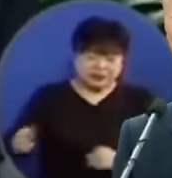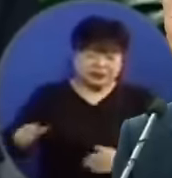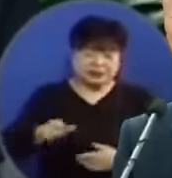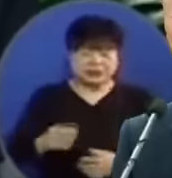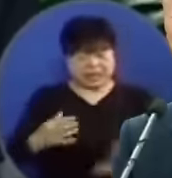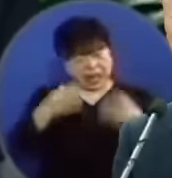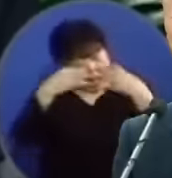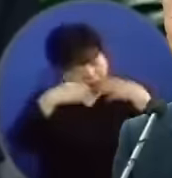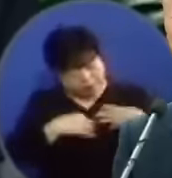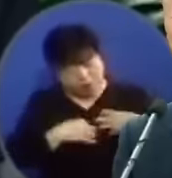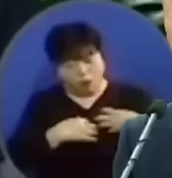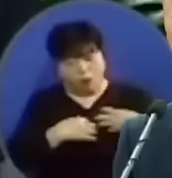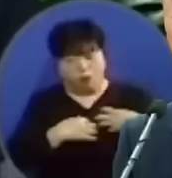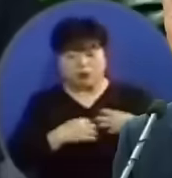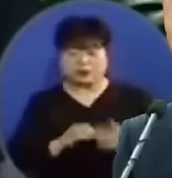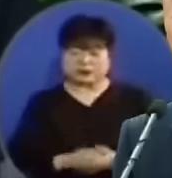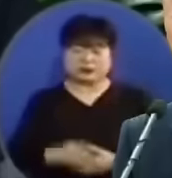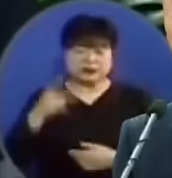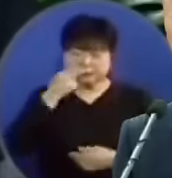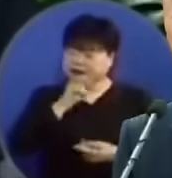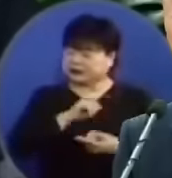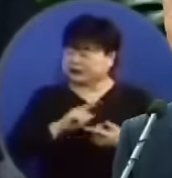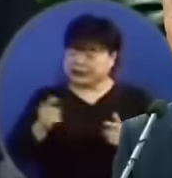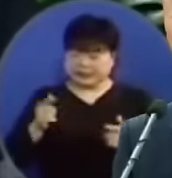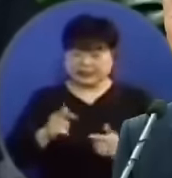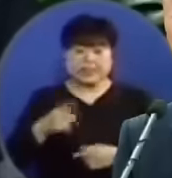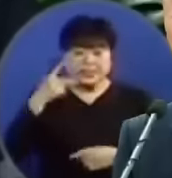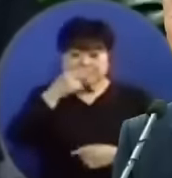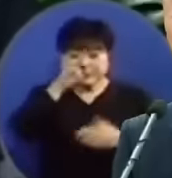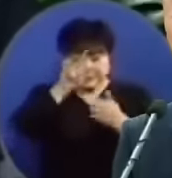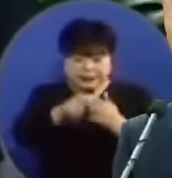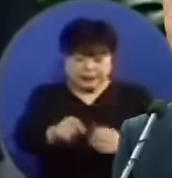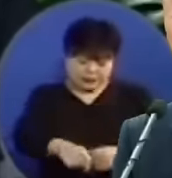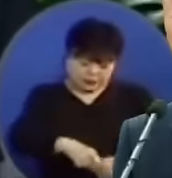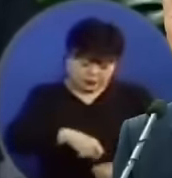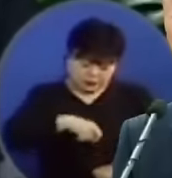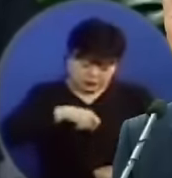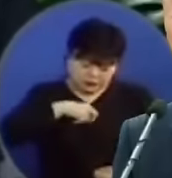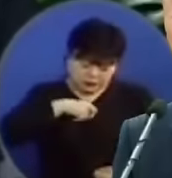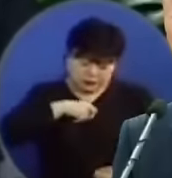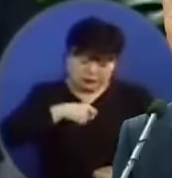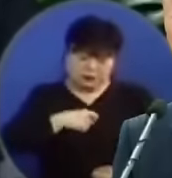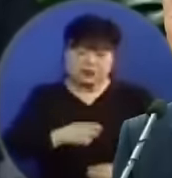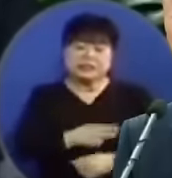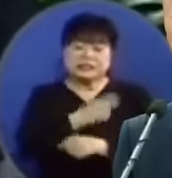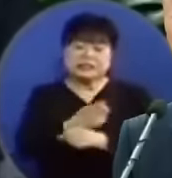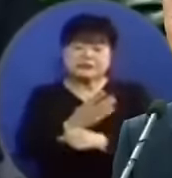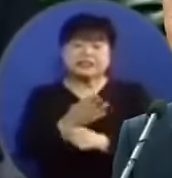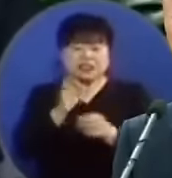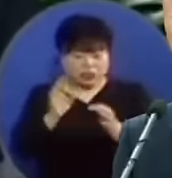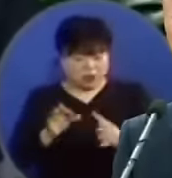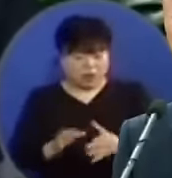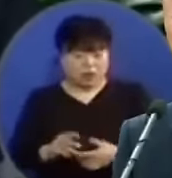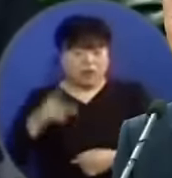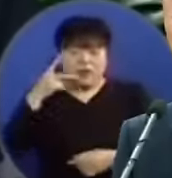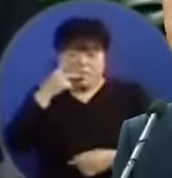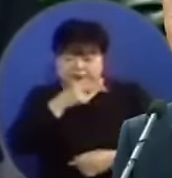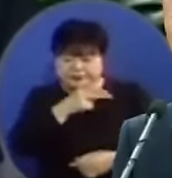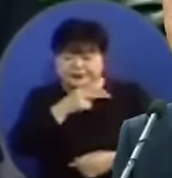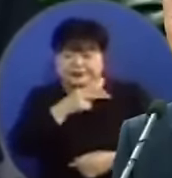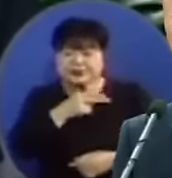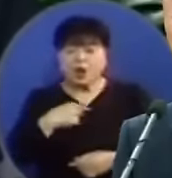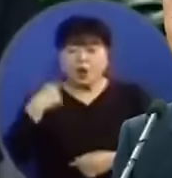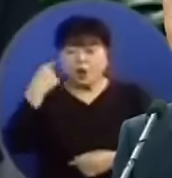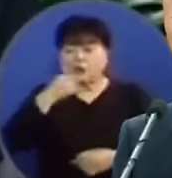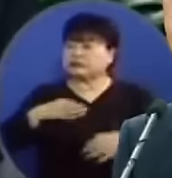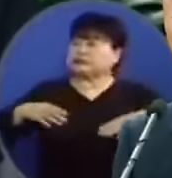잘 먹고, 금식이 아닌 것입니다. 금식을 할 때는 진실로 24시간 금식하며 얼굴을 장엄하게 하지